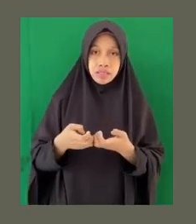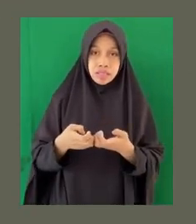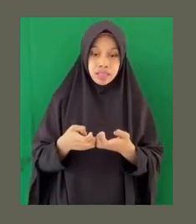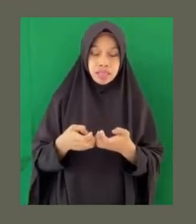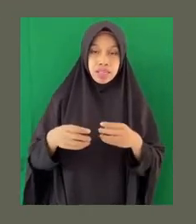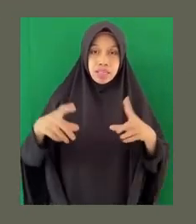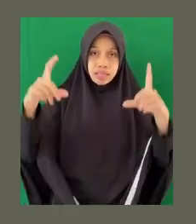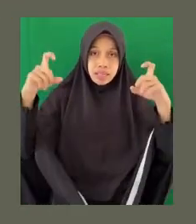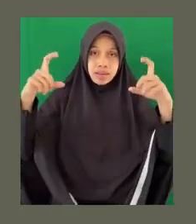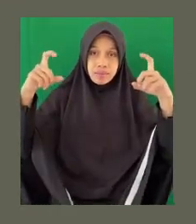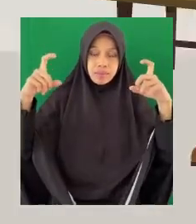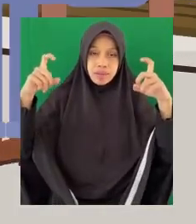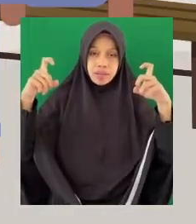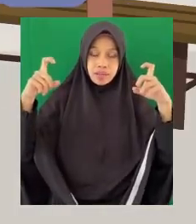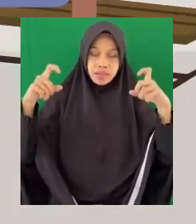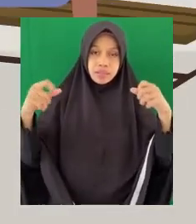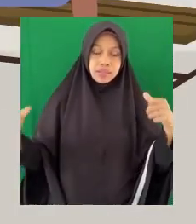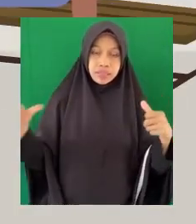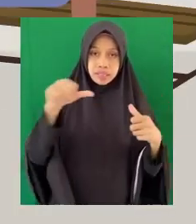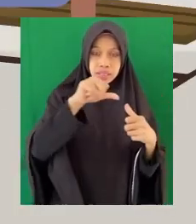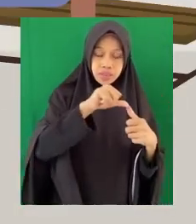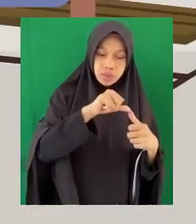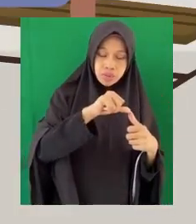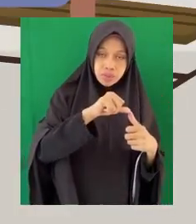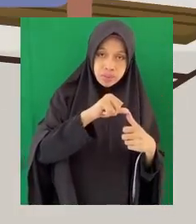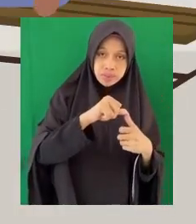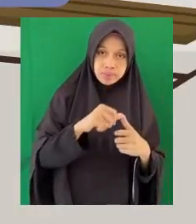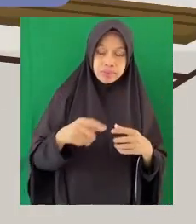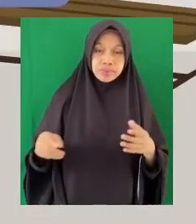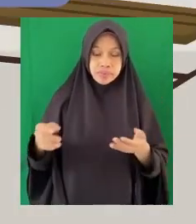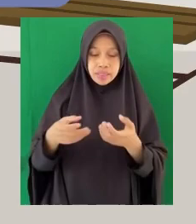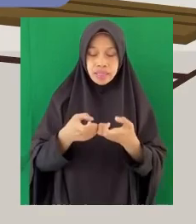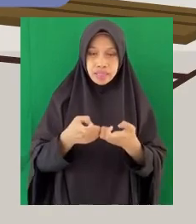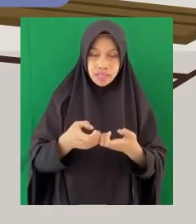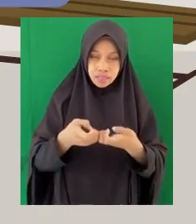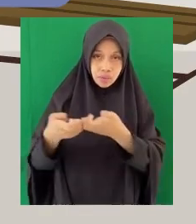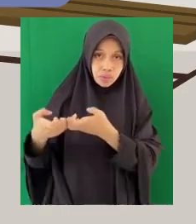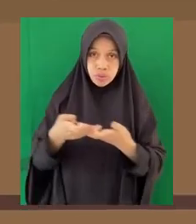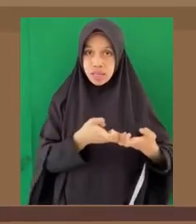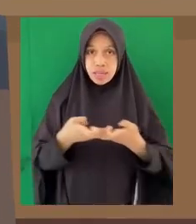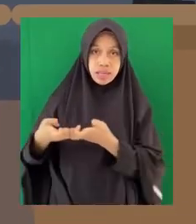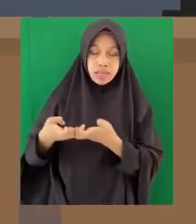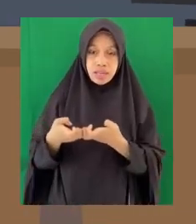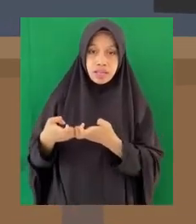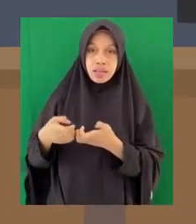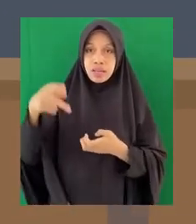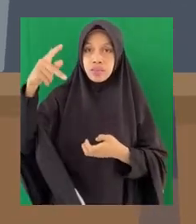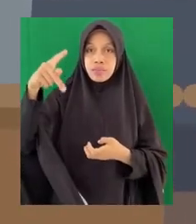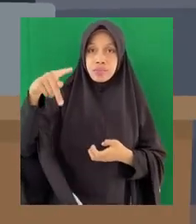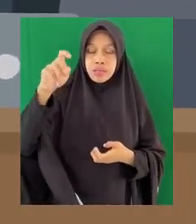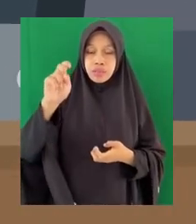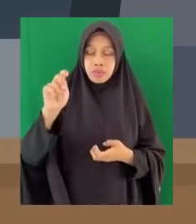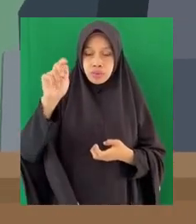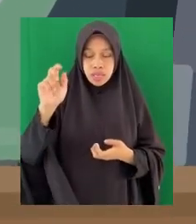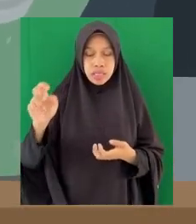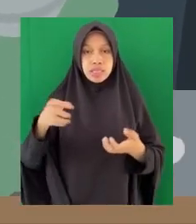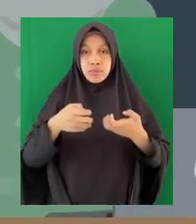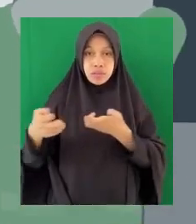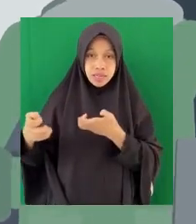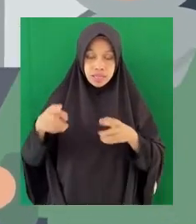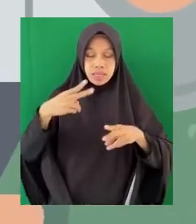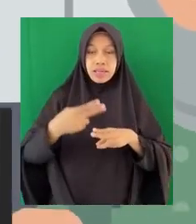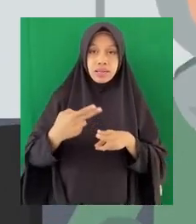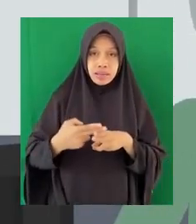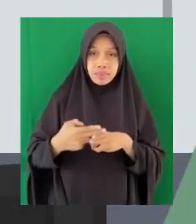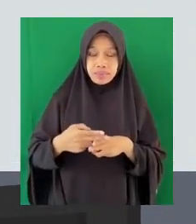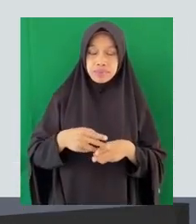bentuk gambar yang jelas. Selanjutnya, setelah data berhasil diunggah, petugas akan melakukan validasi terkait